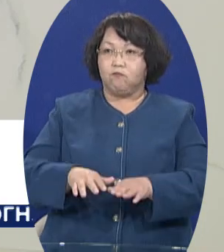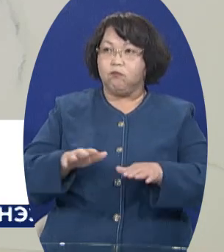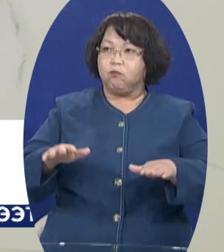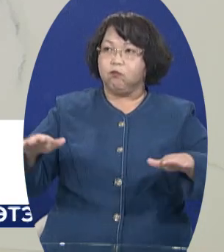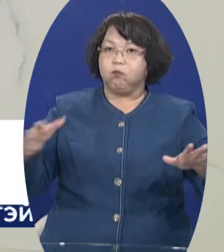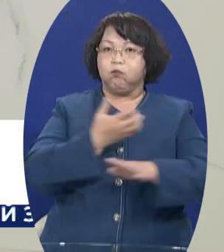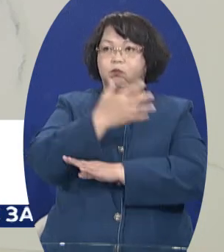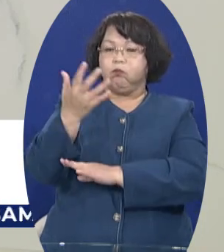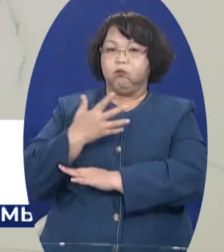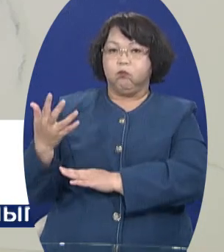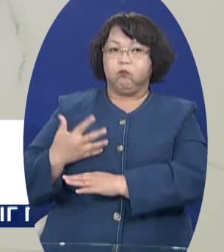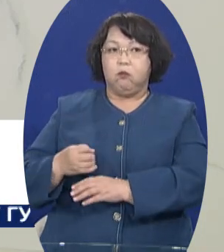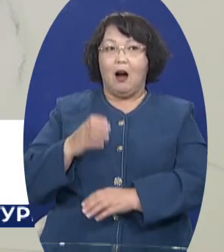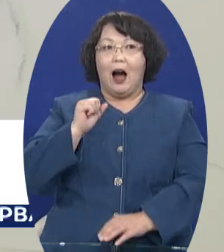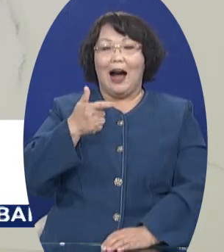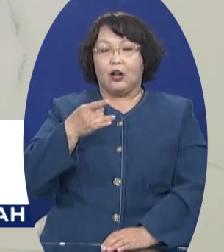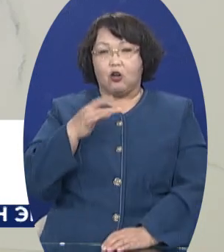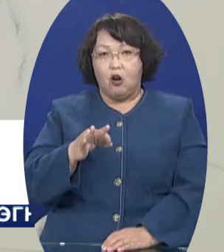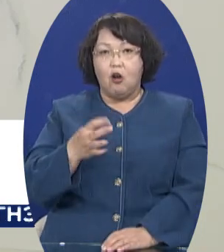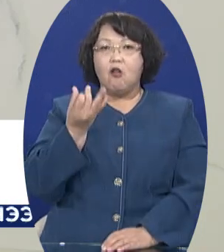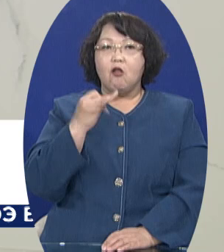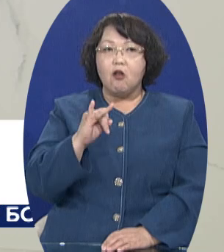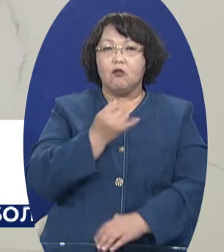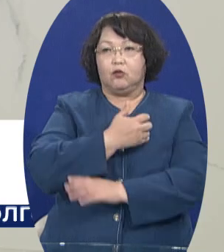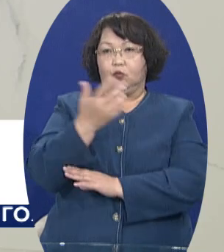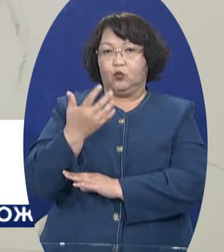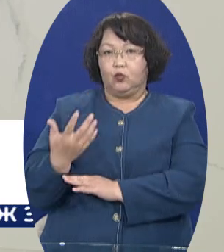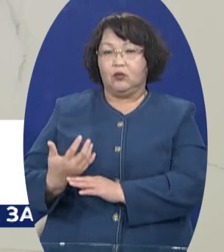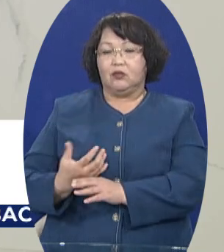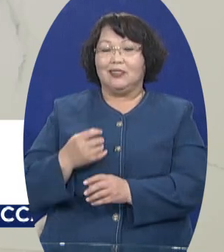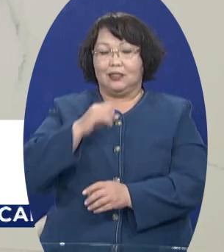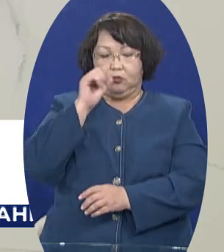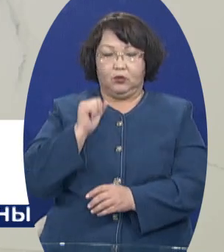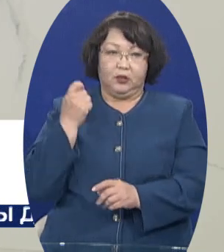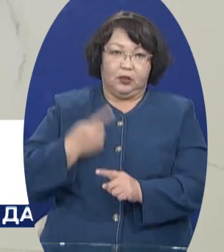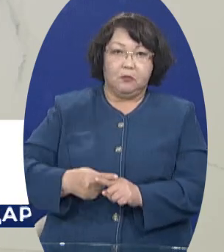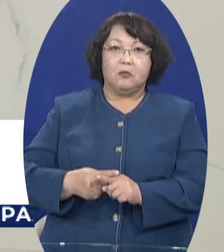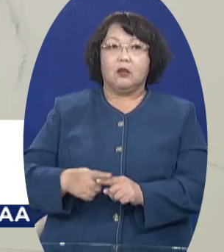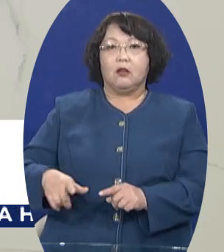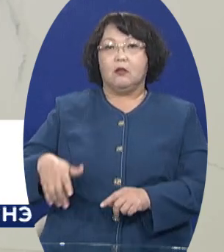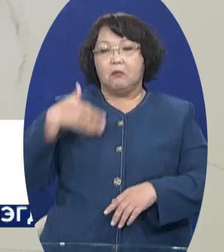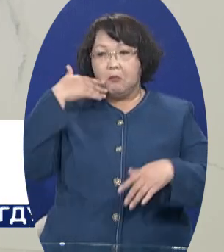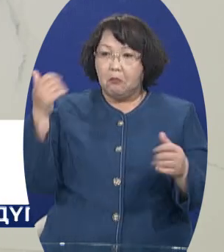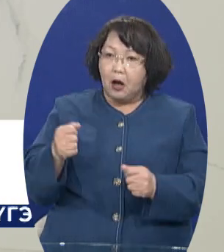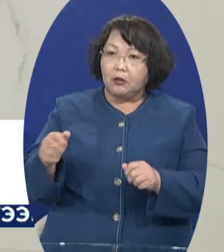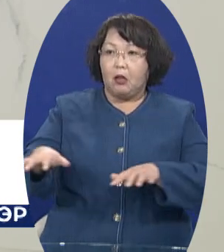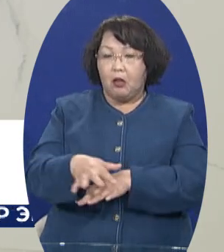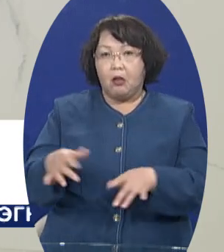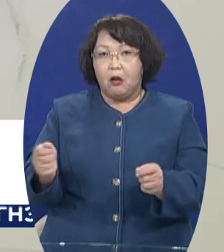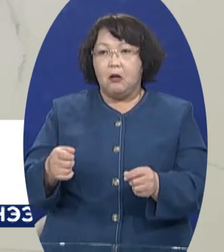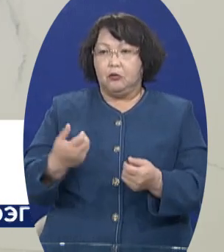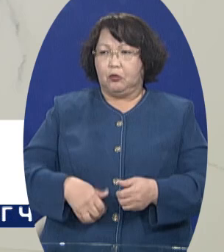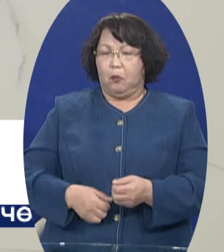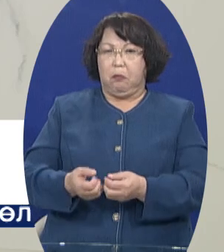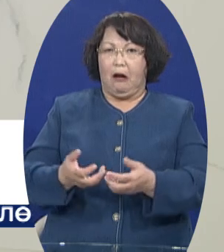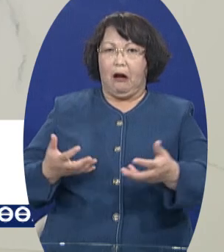тодорхой зохицуулт бол агро ойжуулалтын асуудал дээр орж иж байгаа. Дээр нь бүгд мэдж байгаа. Бэлчээр бол малын одоо тооцоо хэд өссөнөөс болоод